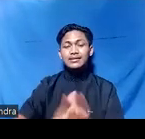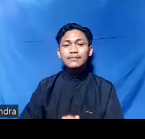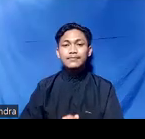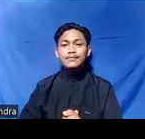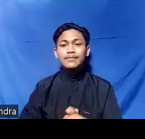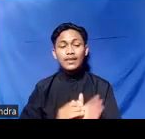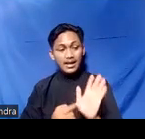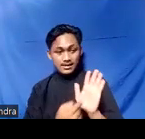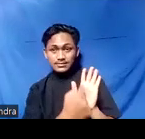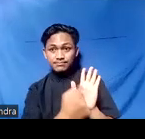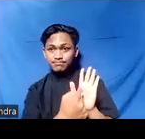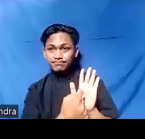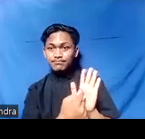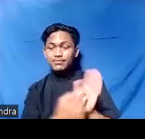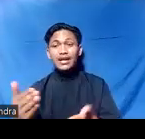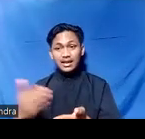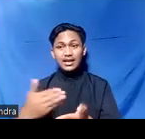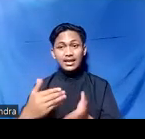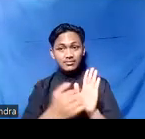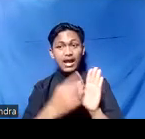katanya nih ya Arab ya